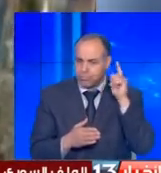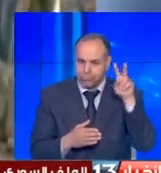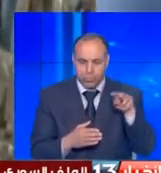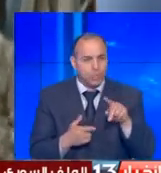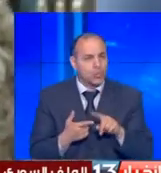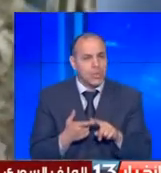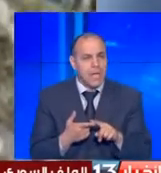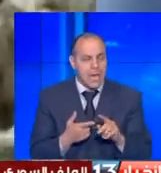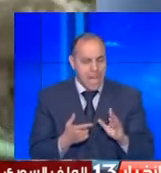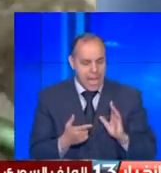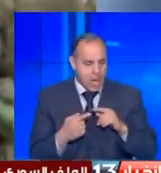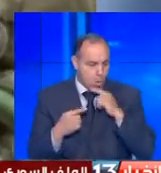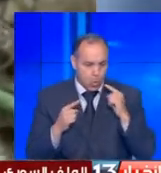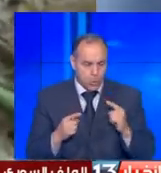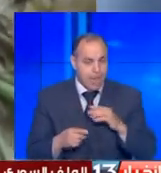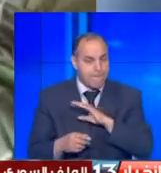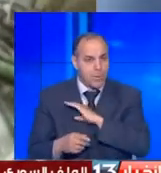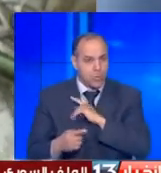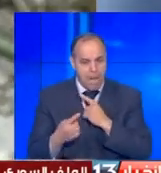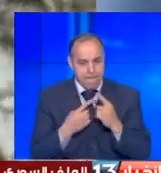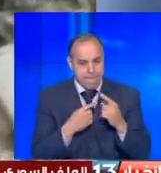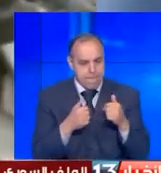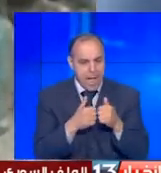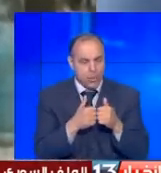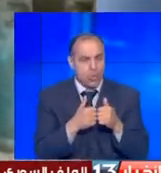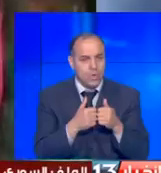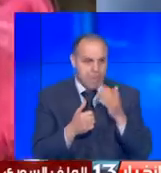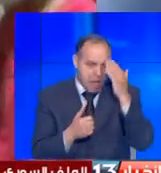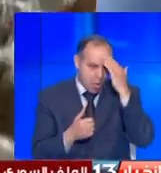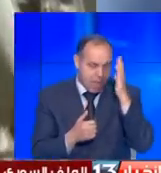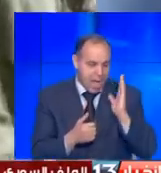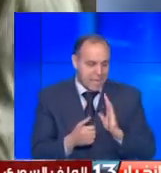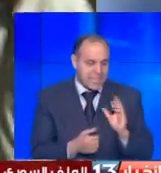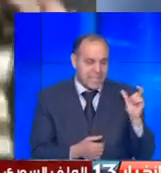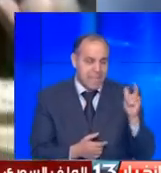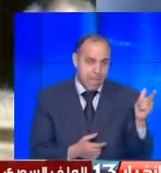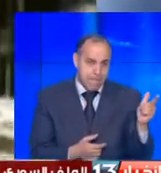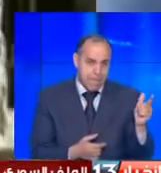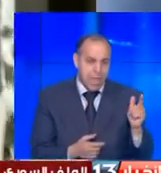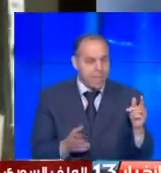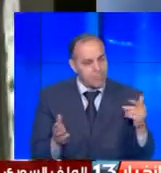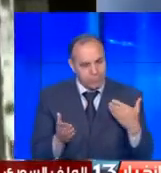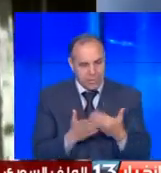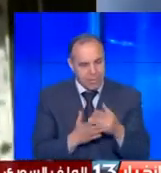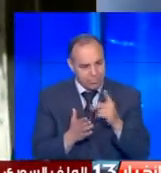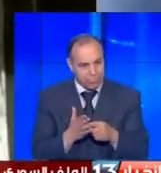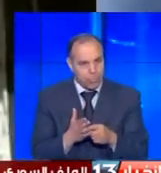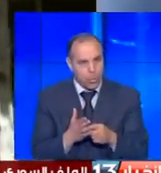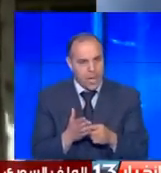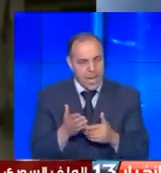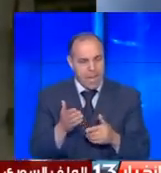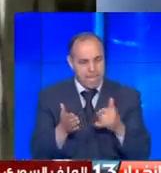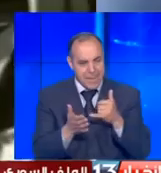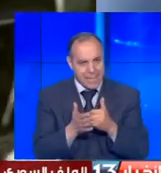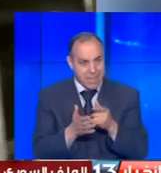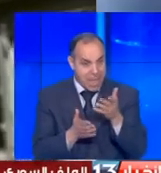رسمية أن الجانب الروسي المكلف بالتفاوض مع ما يعرف بجيش الإسلام بهدف التوصل إلى اتفاق بشأن الوضع في